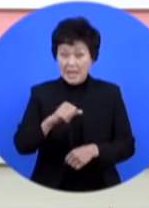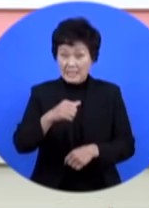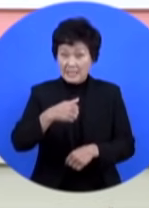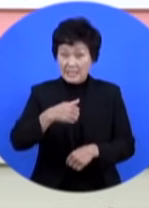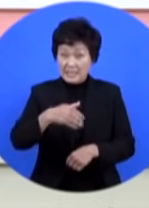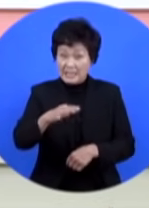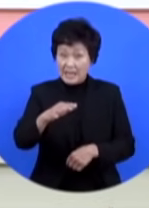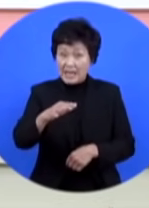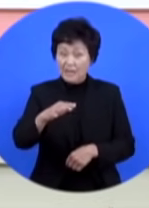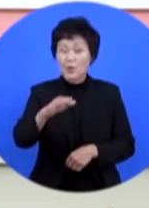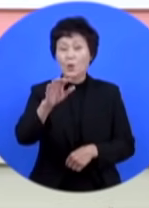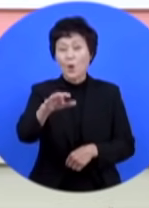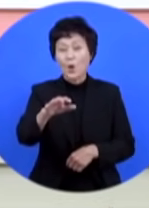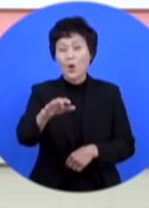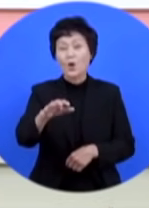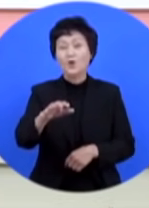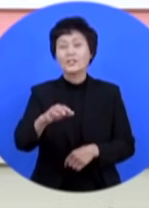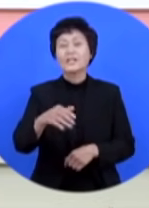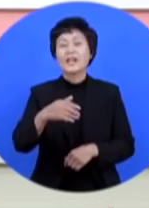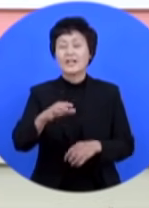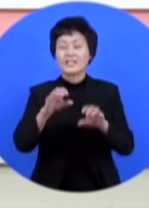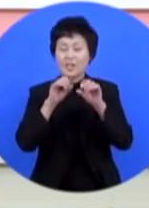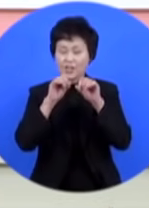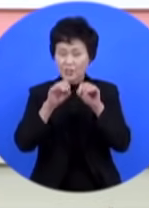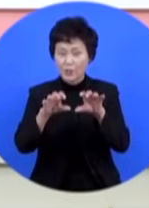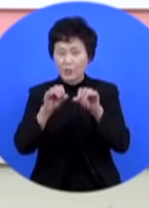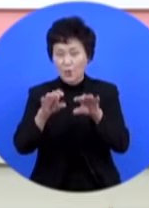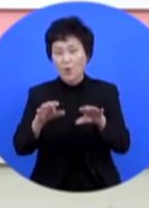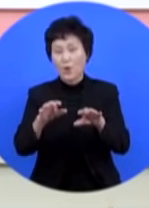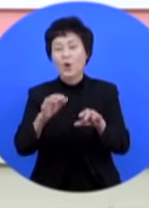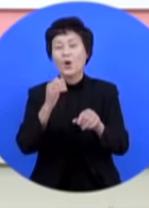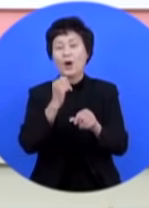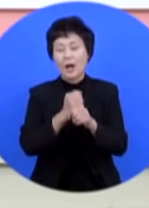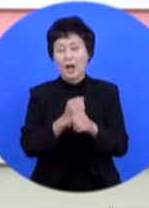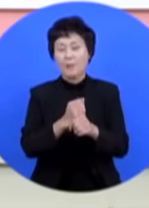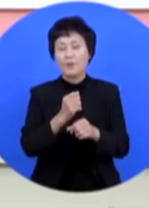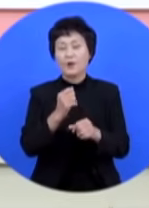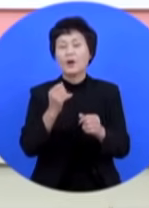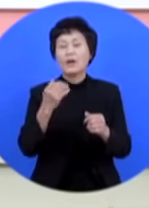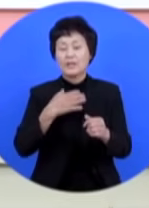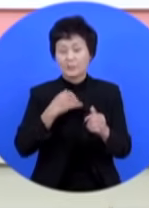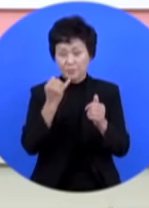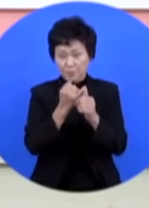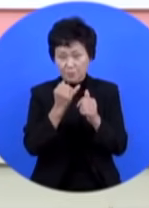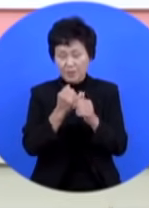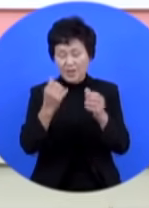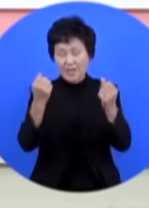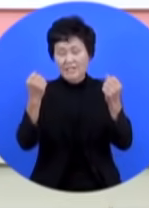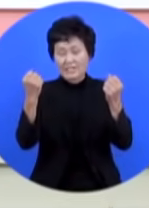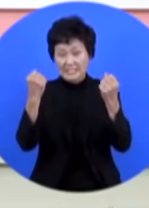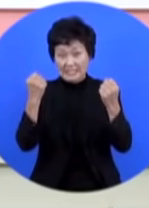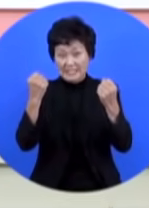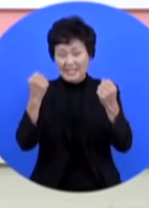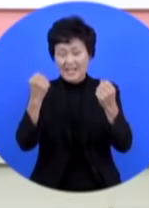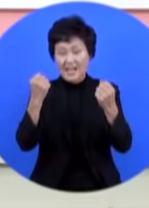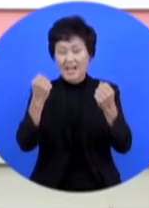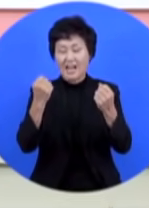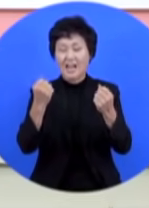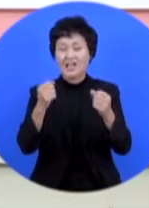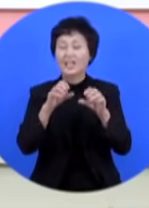따라서 본원의 원주민 선교를 위해서 저희 부부가 가서 건강하게 예. 그